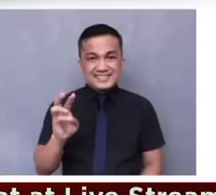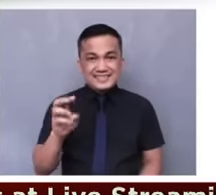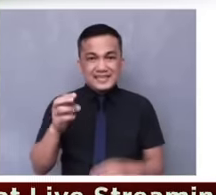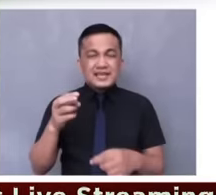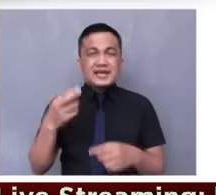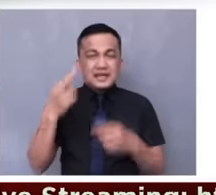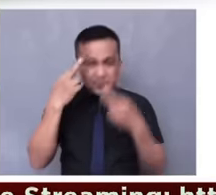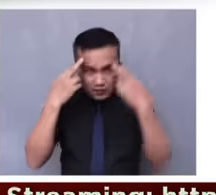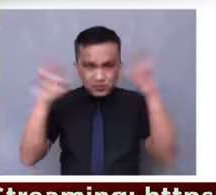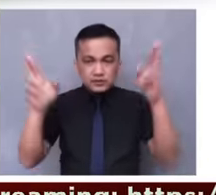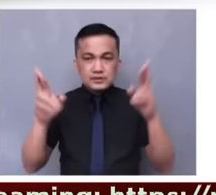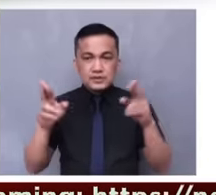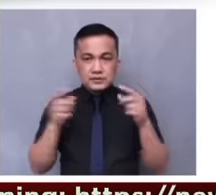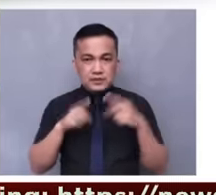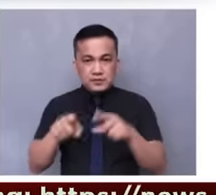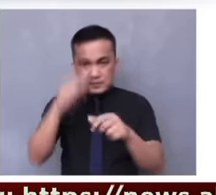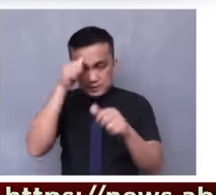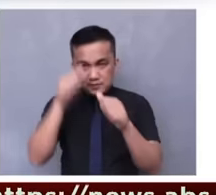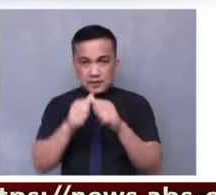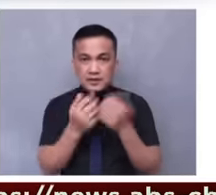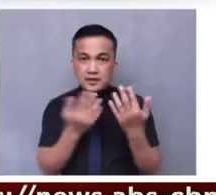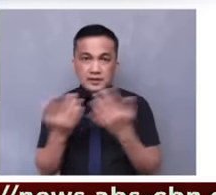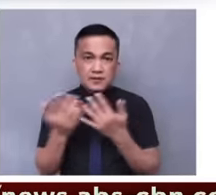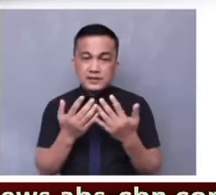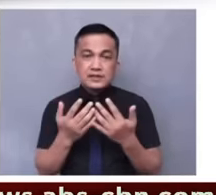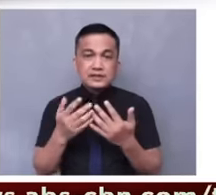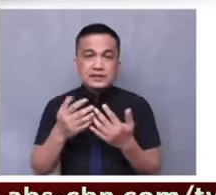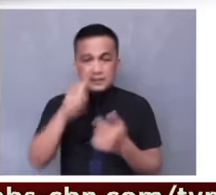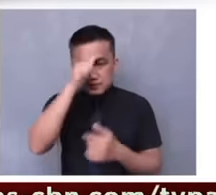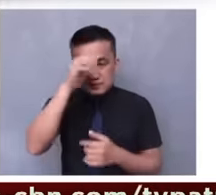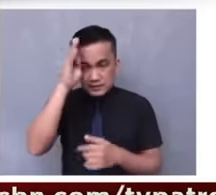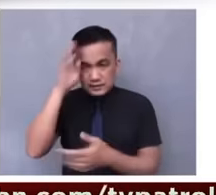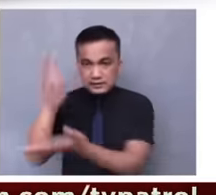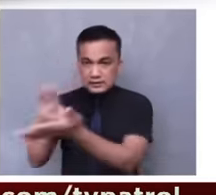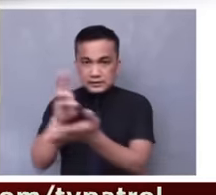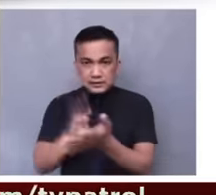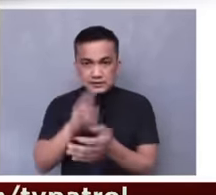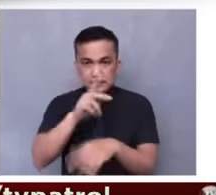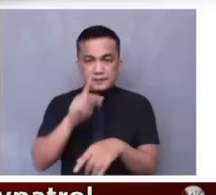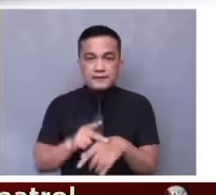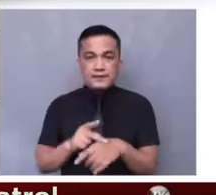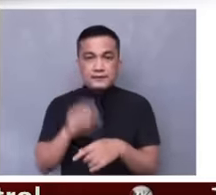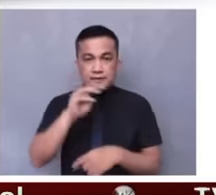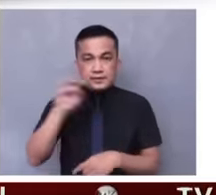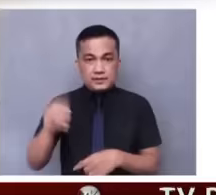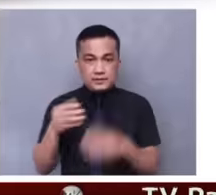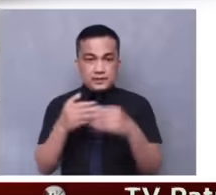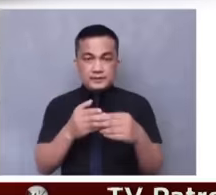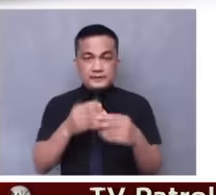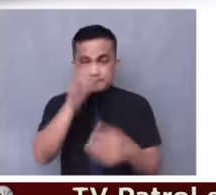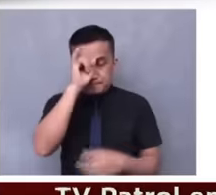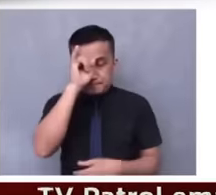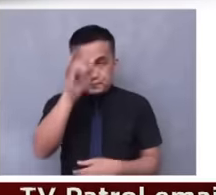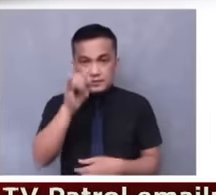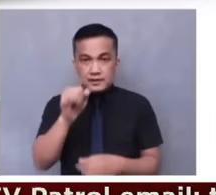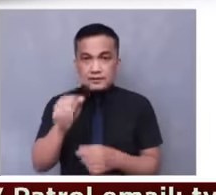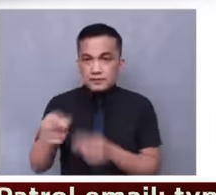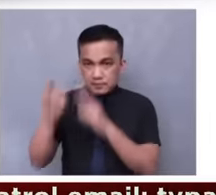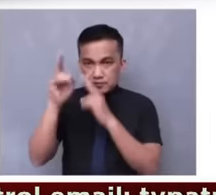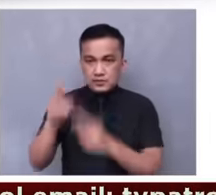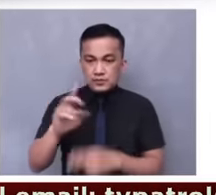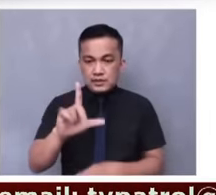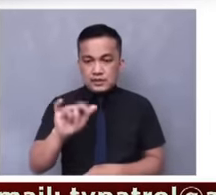Sabay-sabay ding ginunita ang kaarawan ni Bonifacio sa iba-ibang panig ng bansa. Sa Maynila, pinangunahan ni Manila Mayor Isko Moreno ang parangal sa liwasang